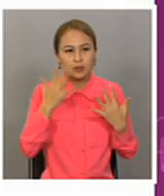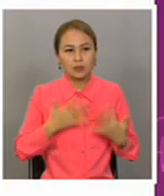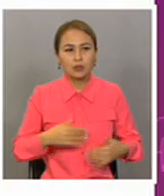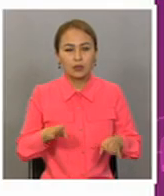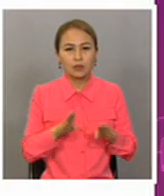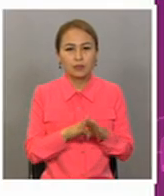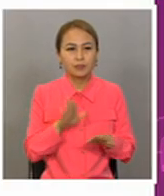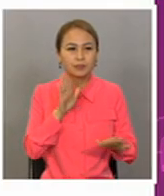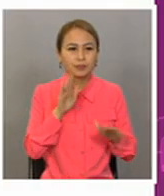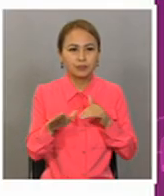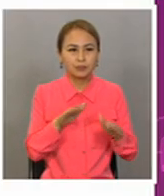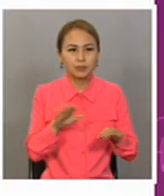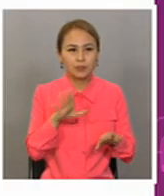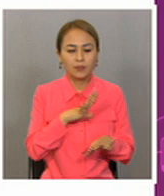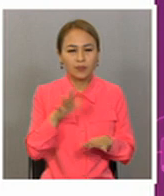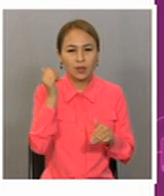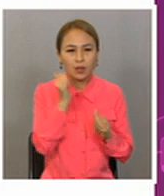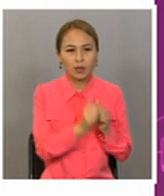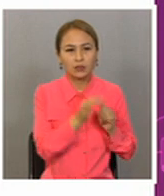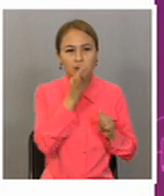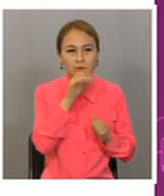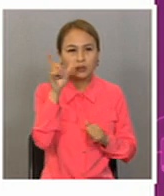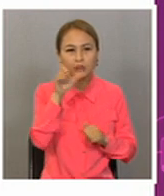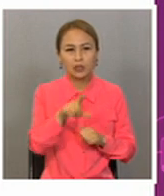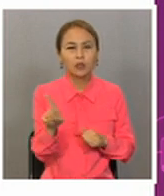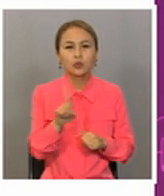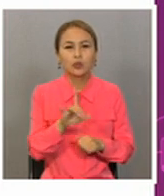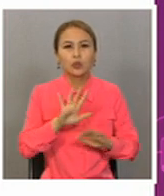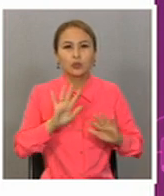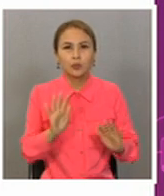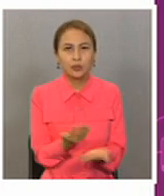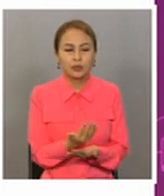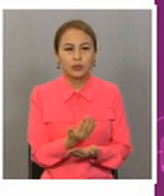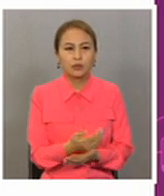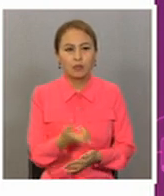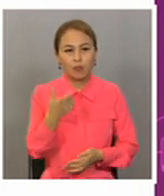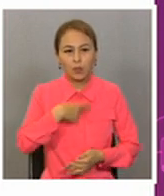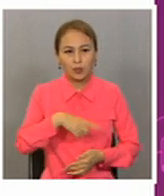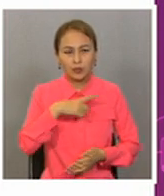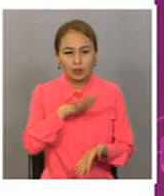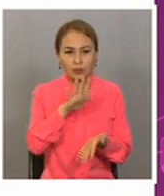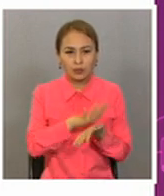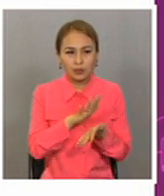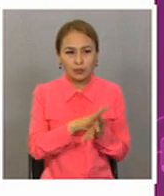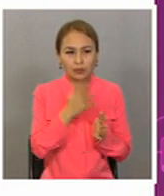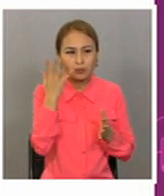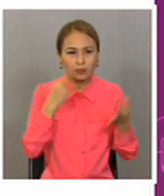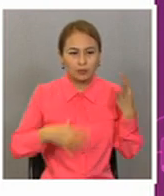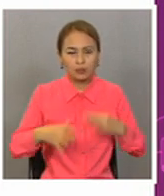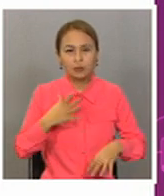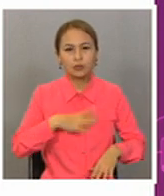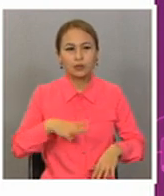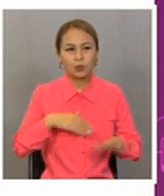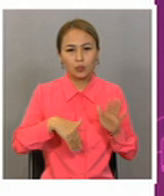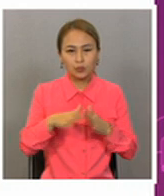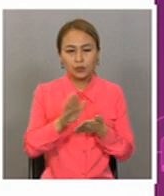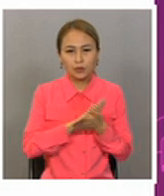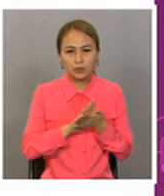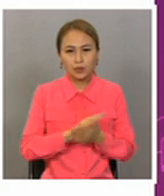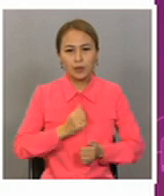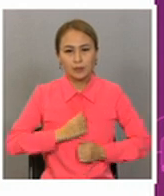еді. Әркім айтушы еді, саған не болды Кәрім? Бойыңнан кіріңді ағызып жүргенше жуынсаң болмай